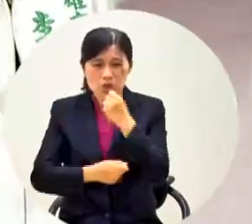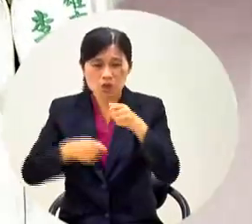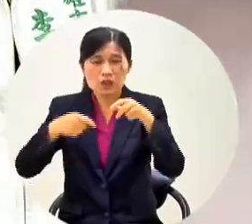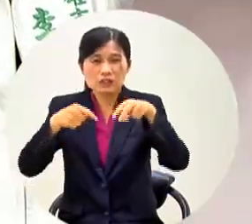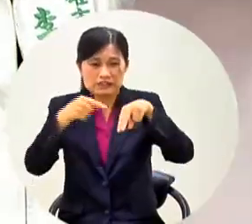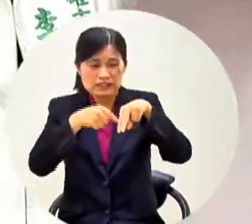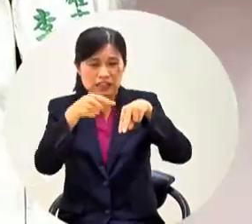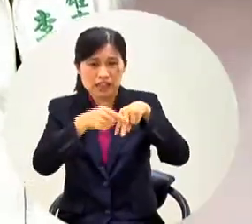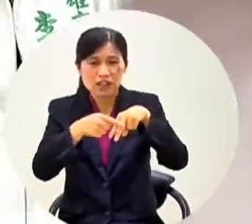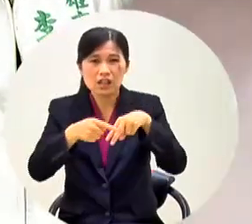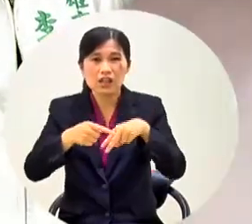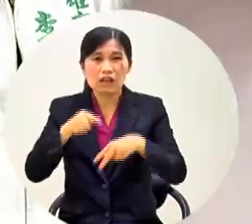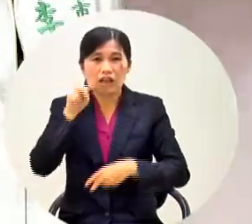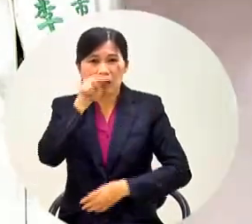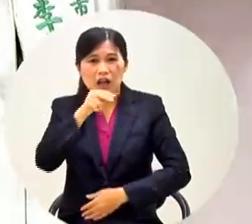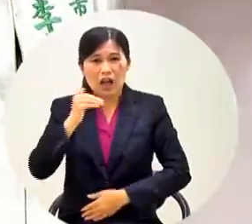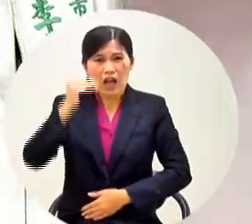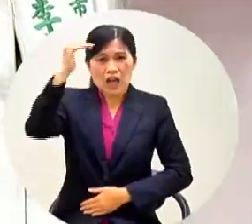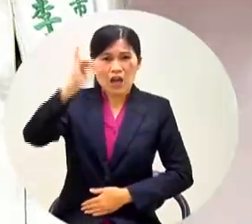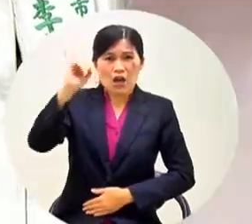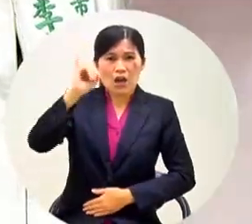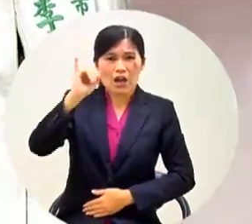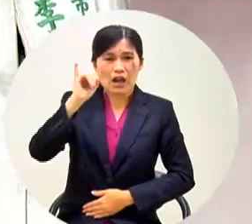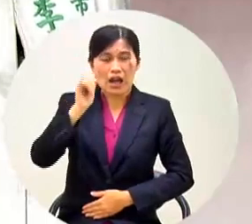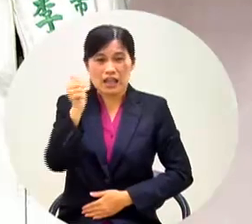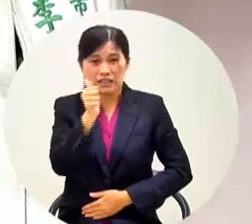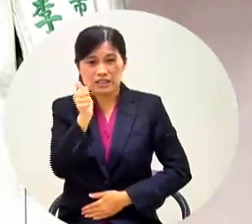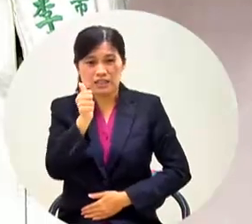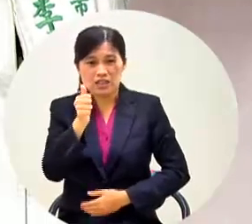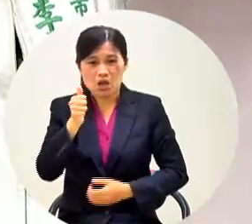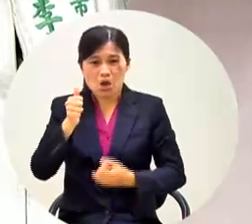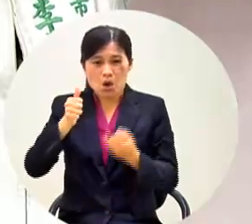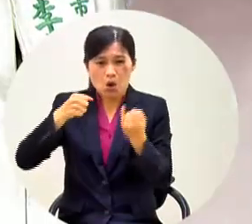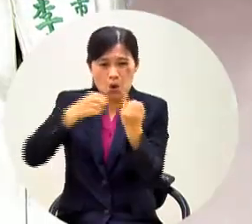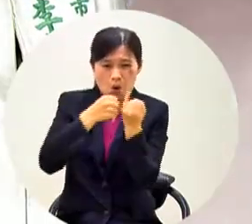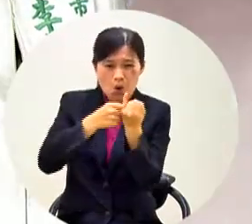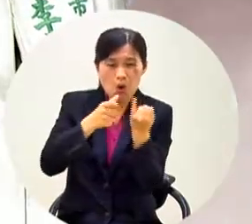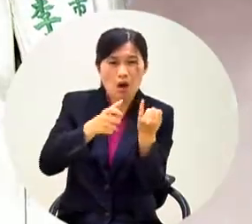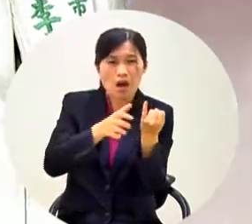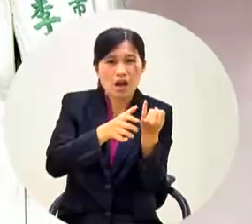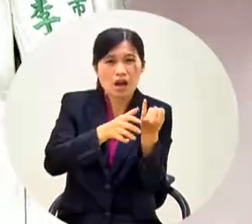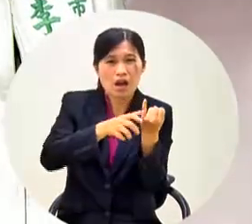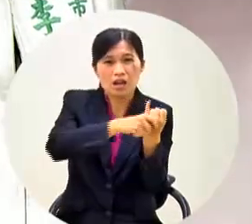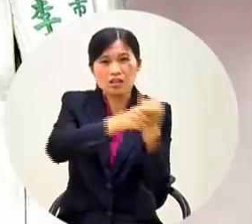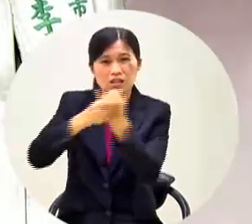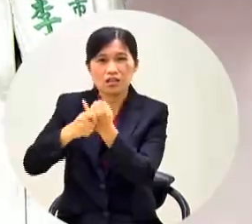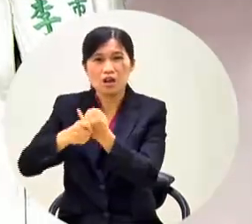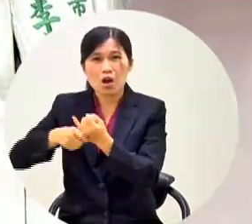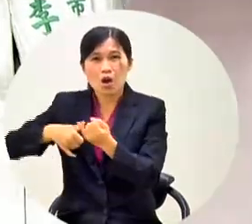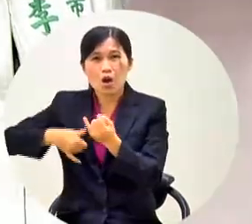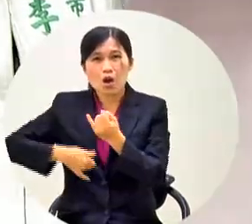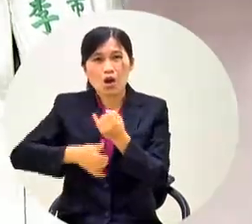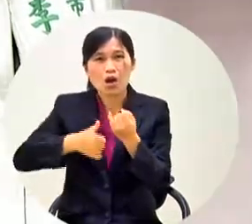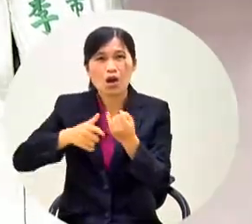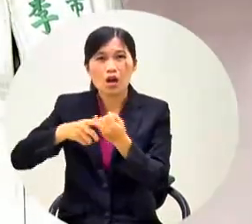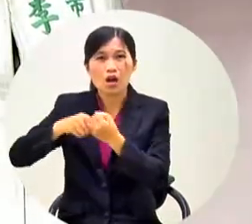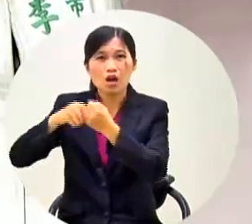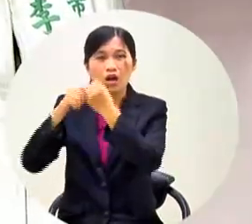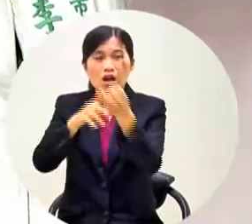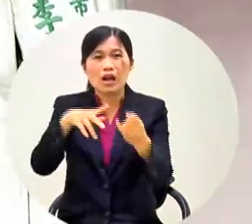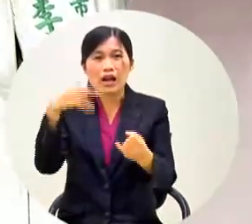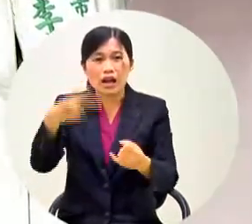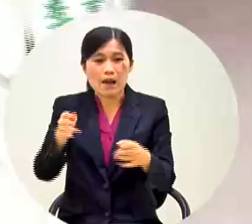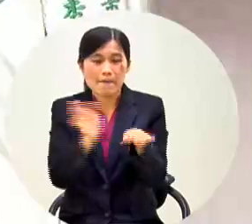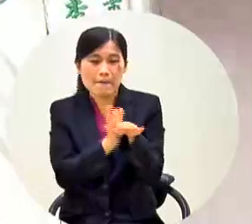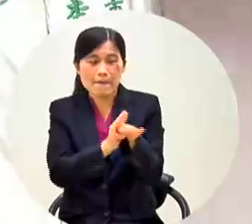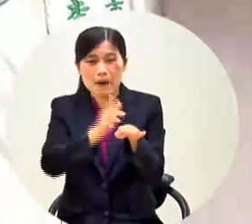男性议员这样架开甩开，还有我身边的黄杰议员也是一开始